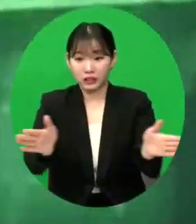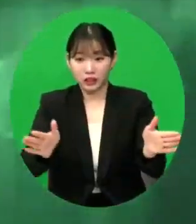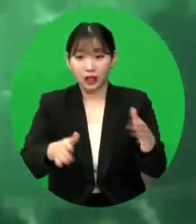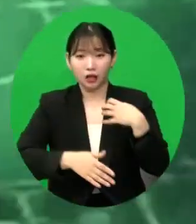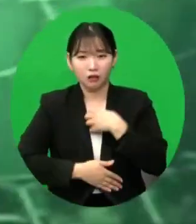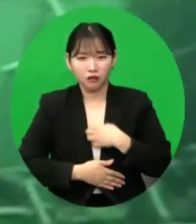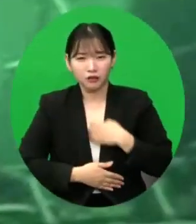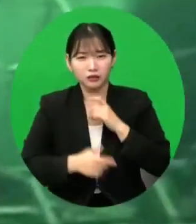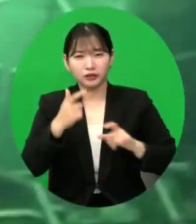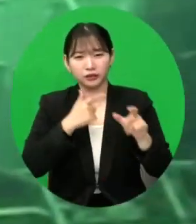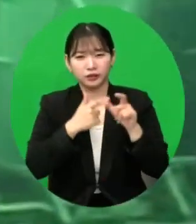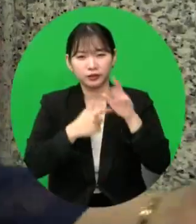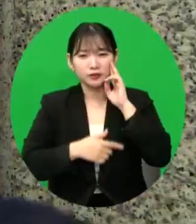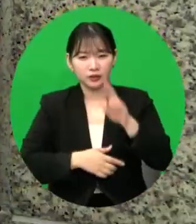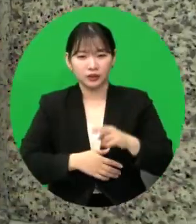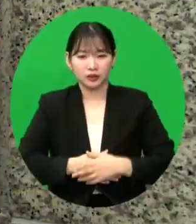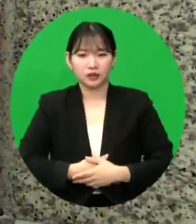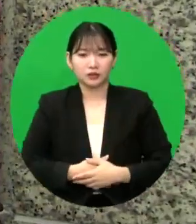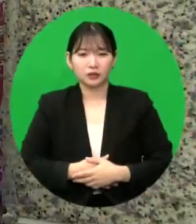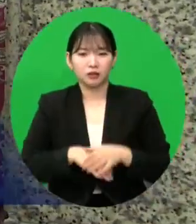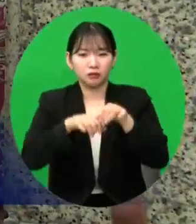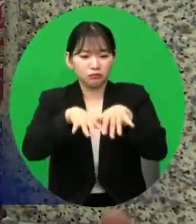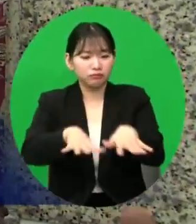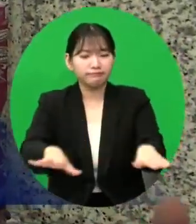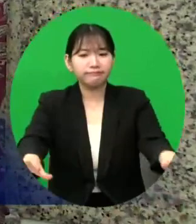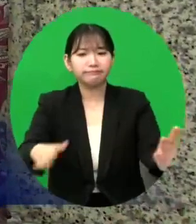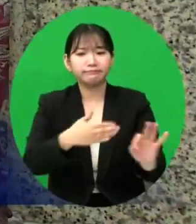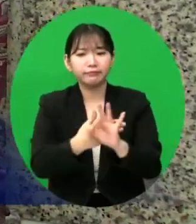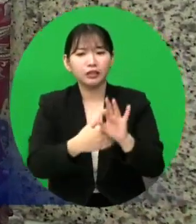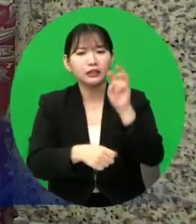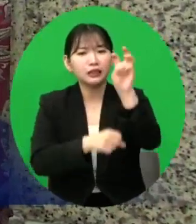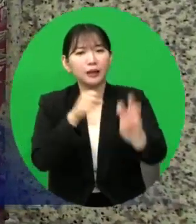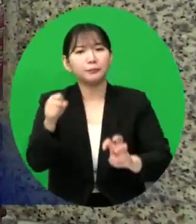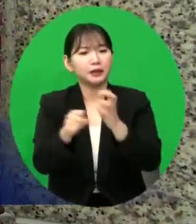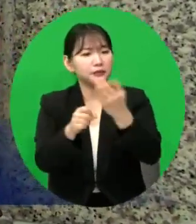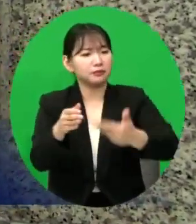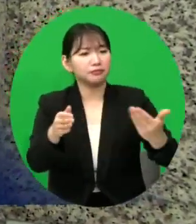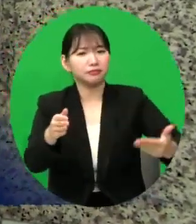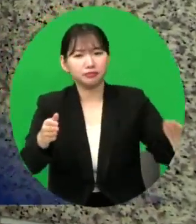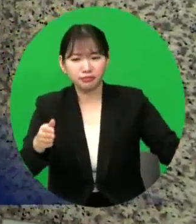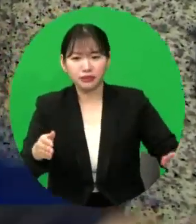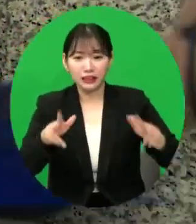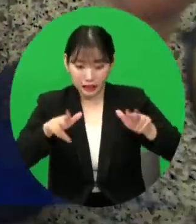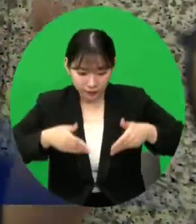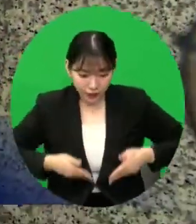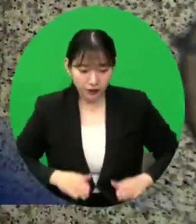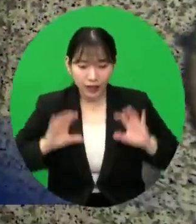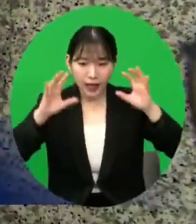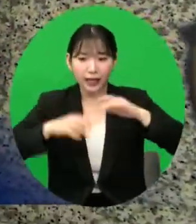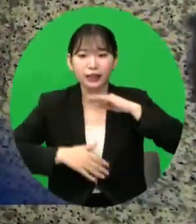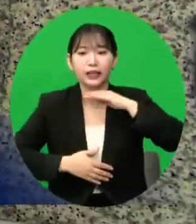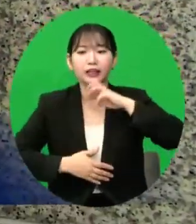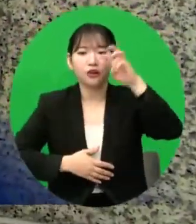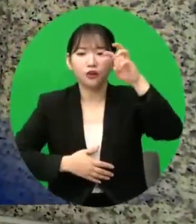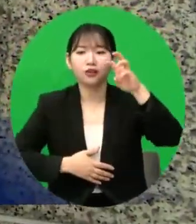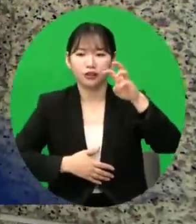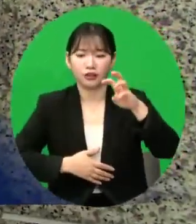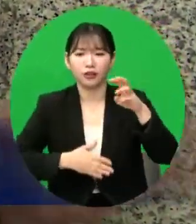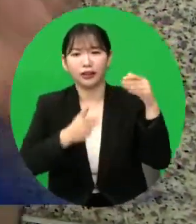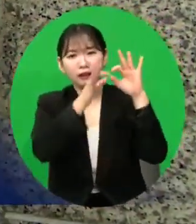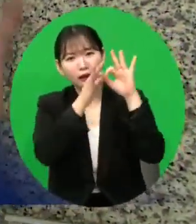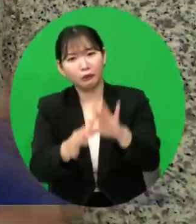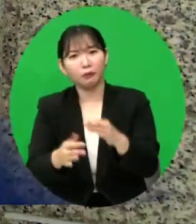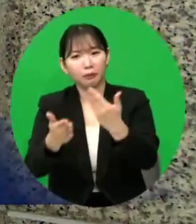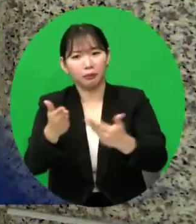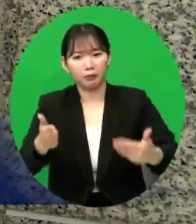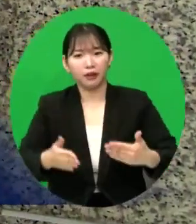걱정은 더욱 커졌습니다. 그거 흘러나가면 뭐요? 30년이 흘러, 그럼 인자 난 애기들이 30살이 먹어버리잖아. 그